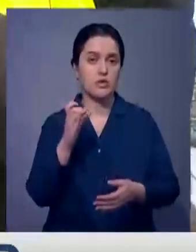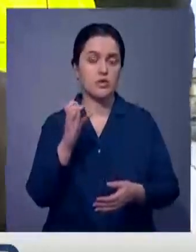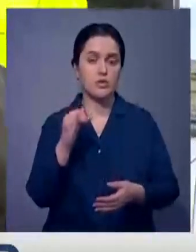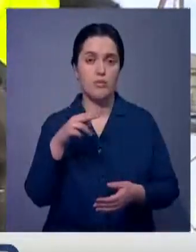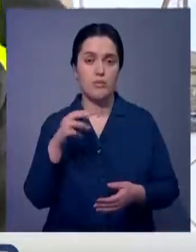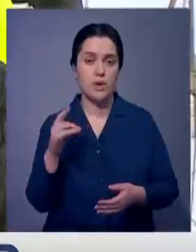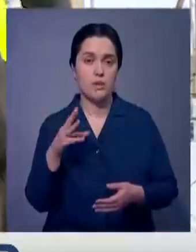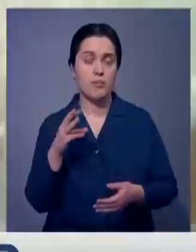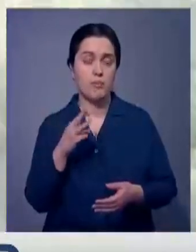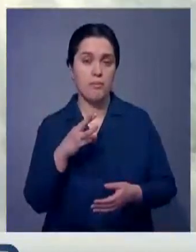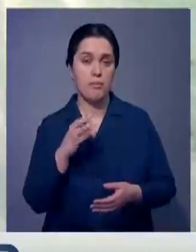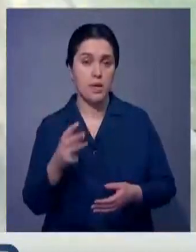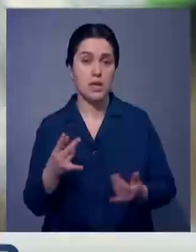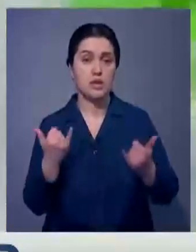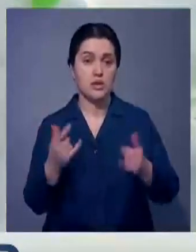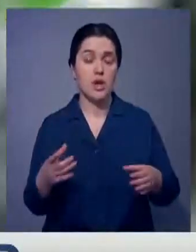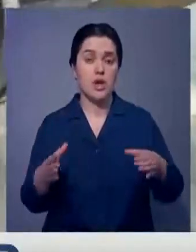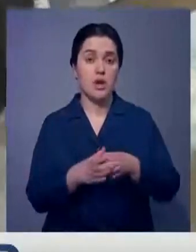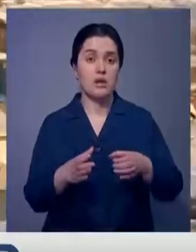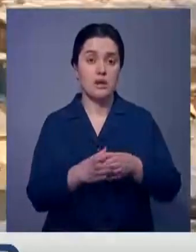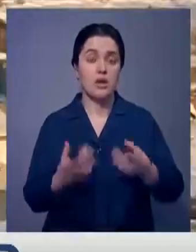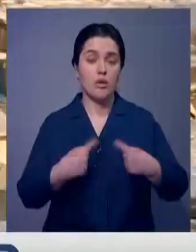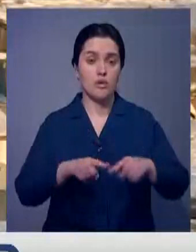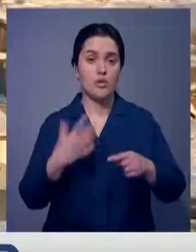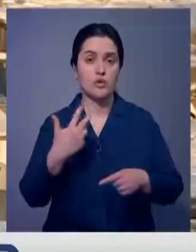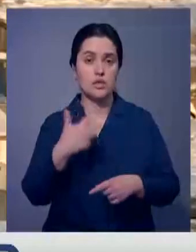у пенсионера. Сейчас в волонтерском объединении округа уже